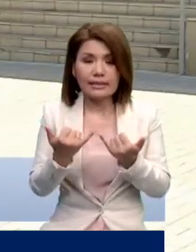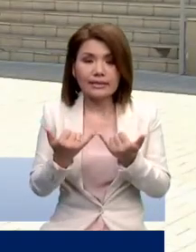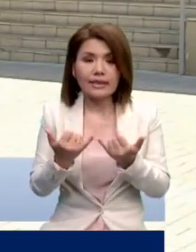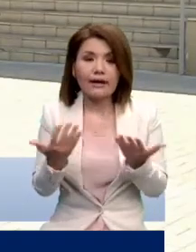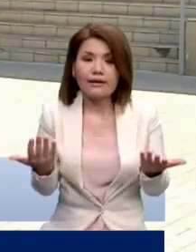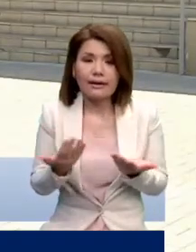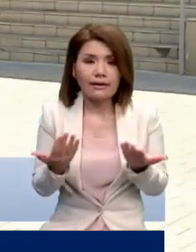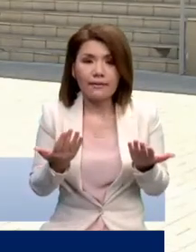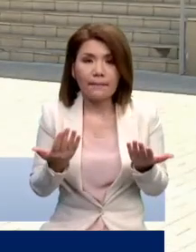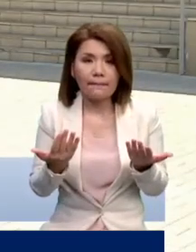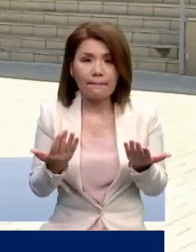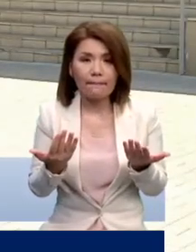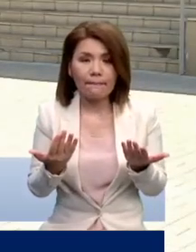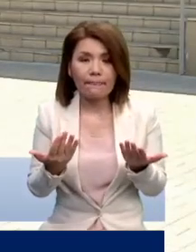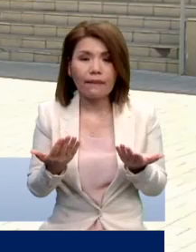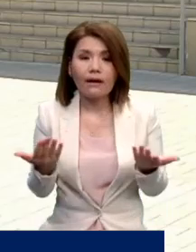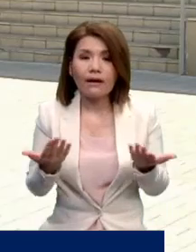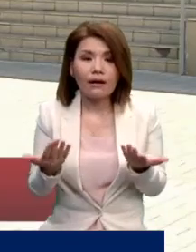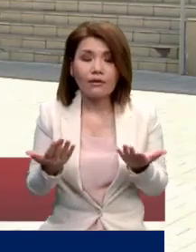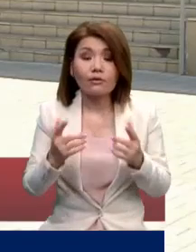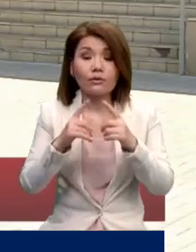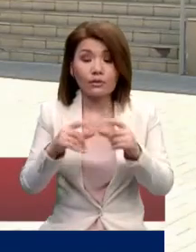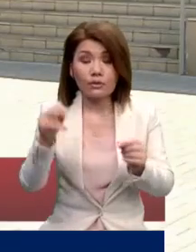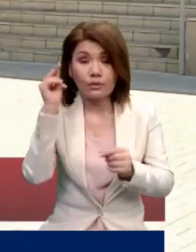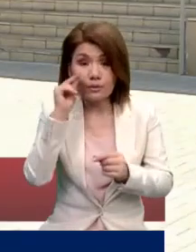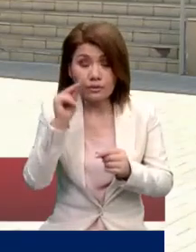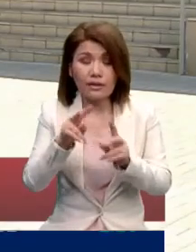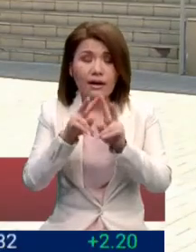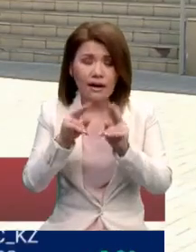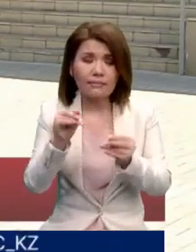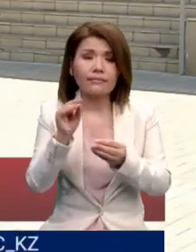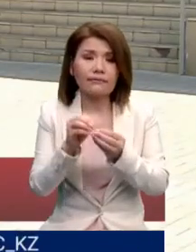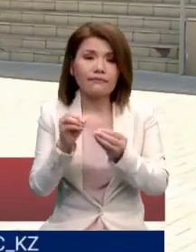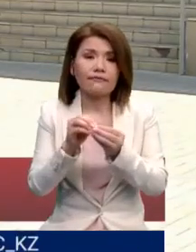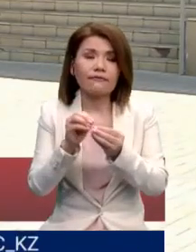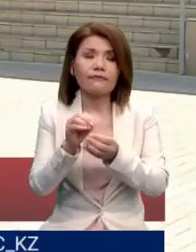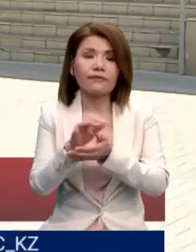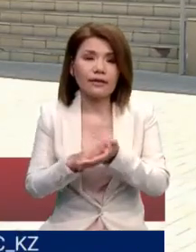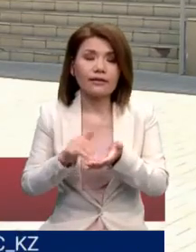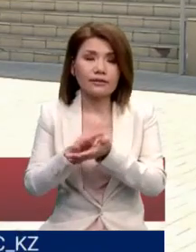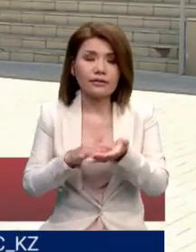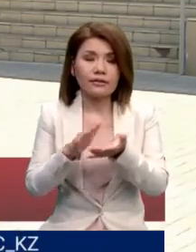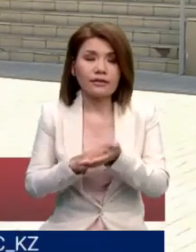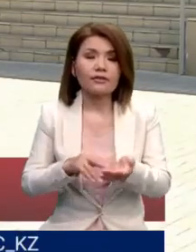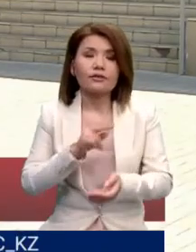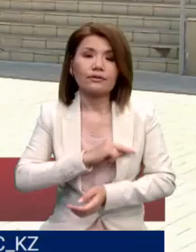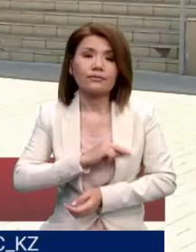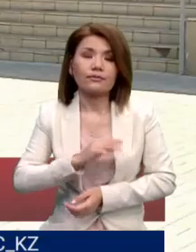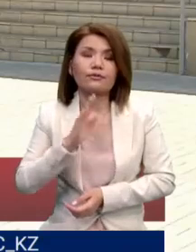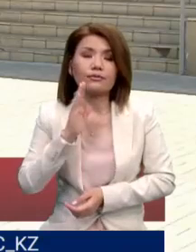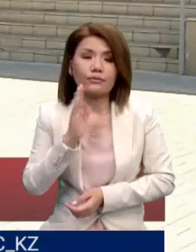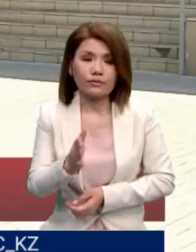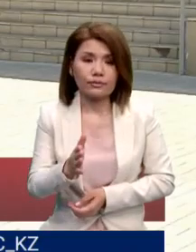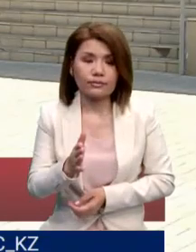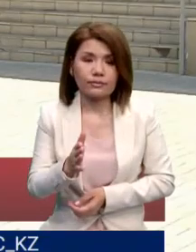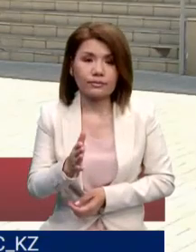таңда қандай түрде оқып атыр, сол түрде жаңа оқу жылында ашыла жұмысын жалғастырады деп